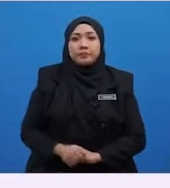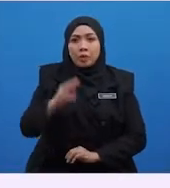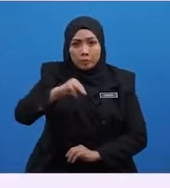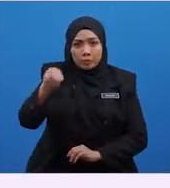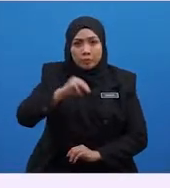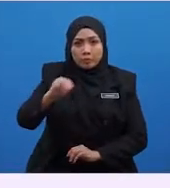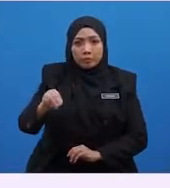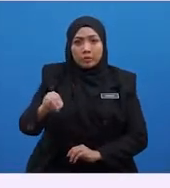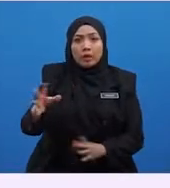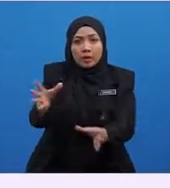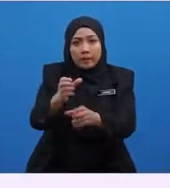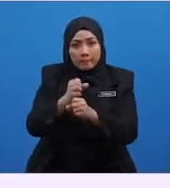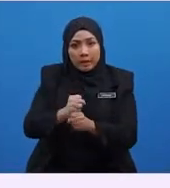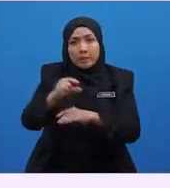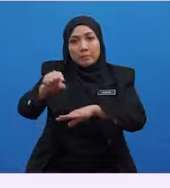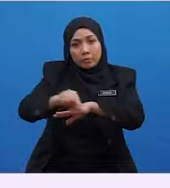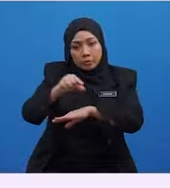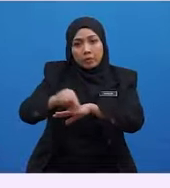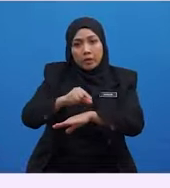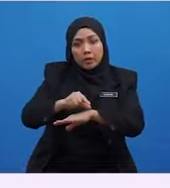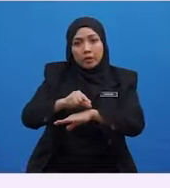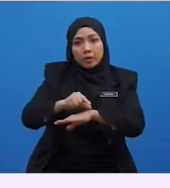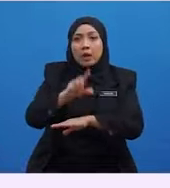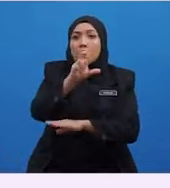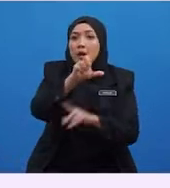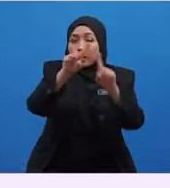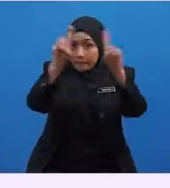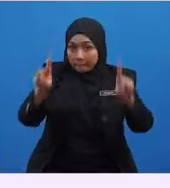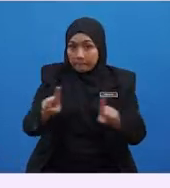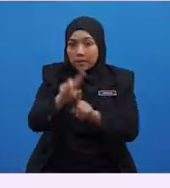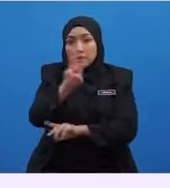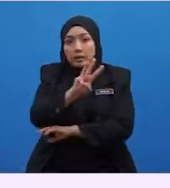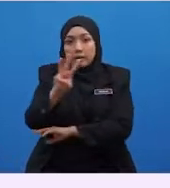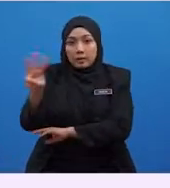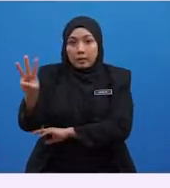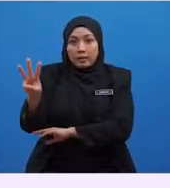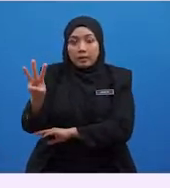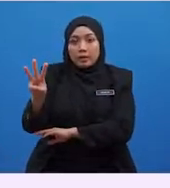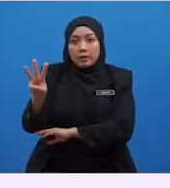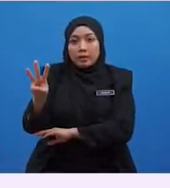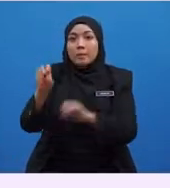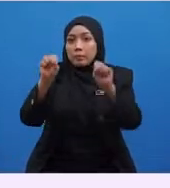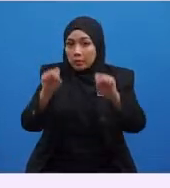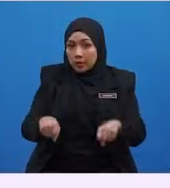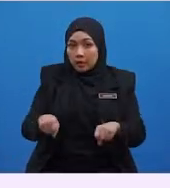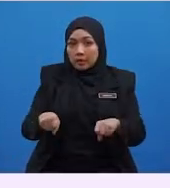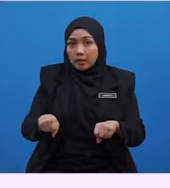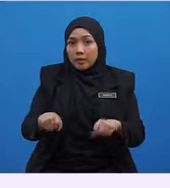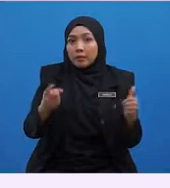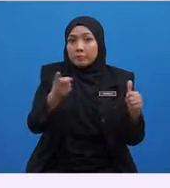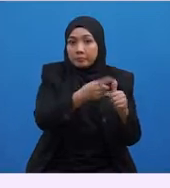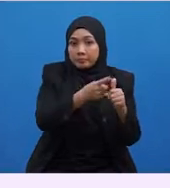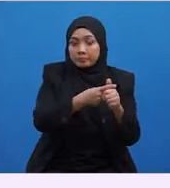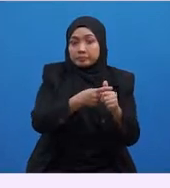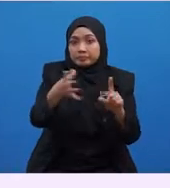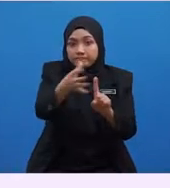Murid-murid akan menghasilkan laman web yang interaktif dan dinamik yang mampu pertama,